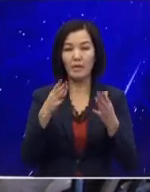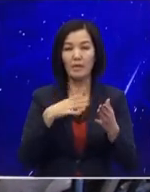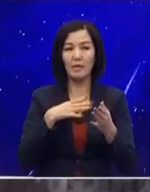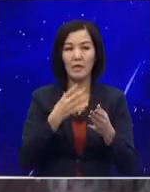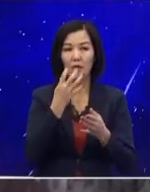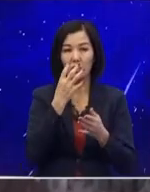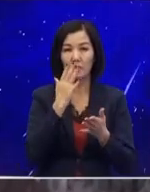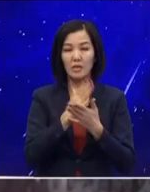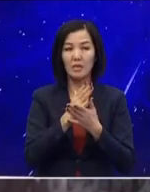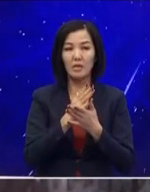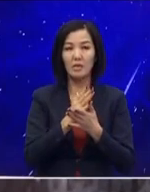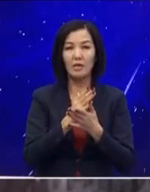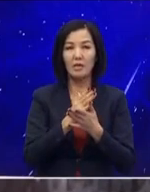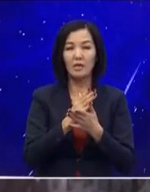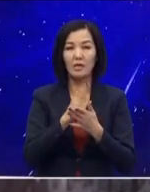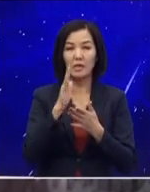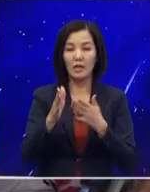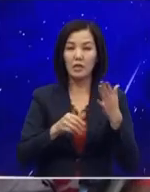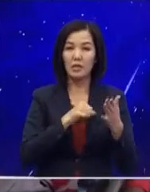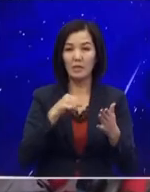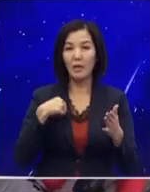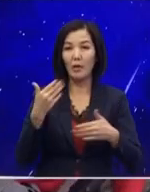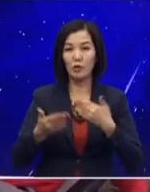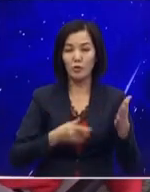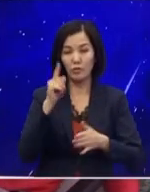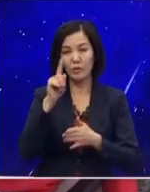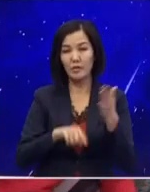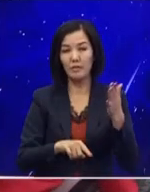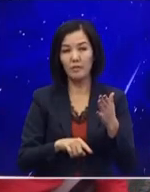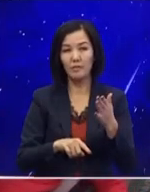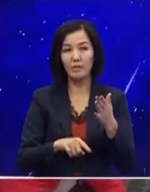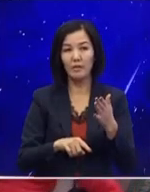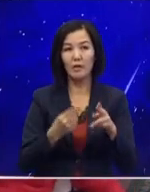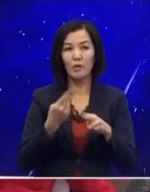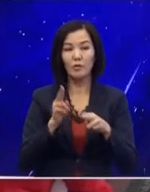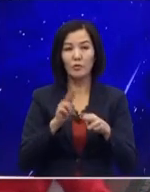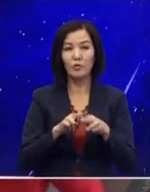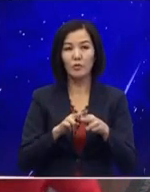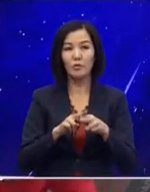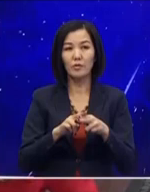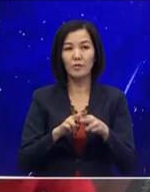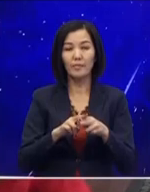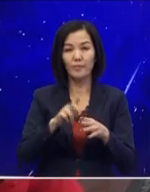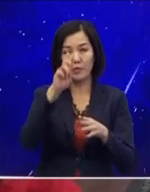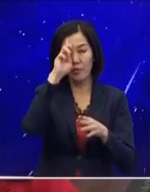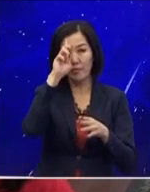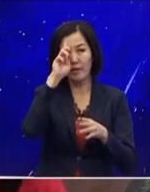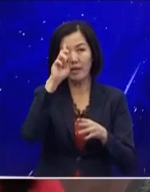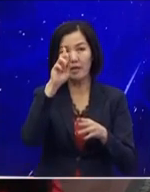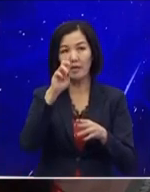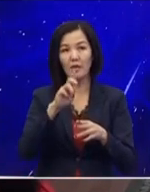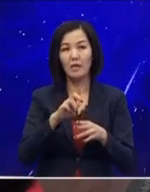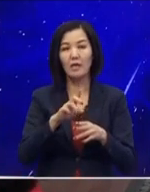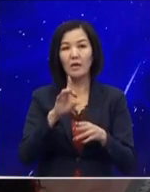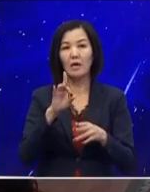жақсы. Келешекте жүріп кетеді деп үміттеміз. Сол үшін мына үкіметімізге, Жаркент